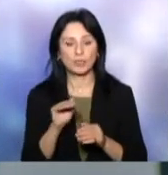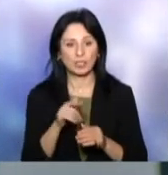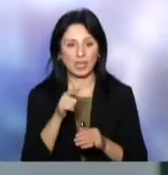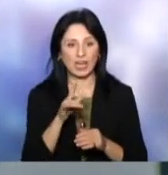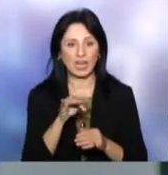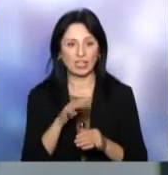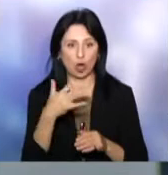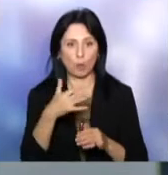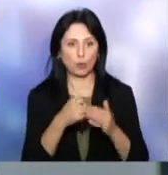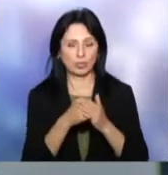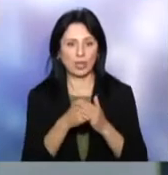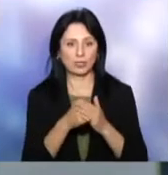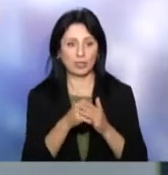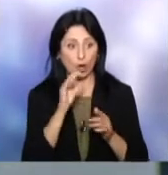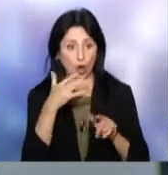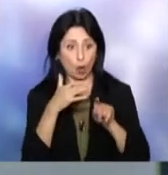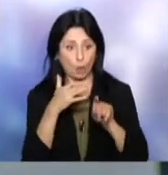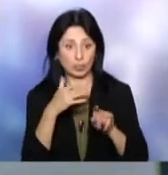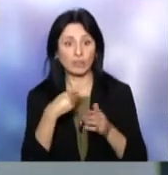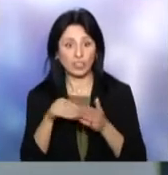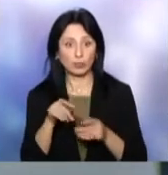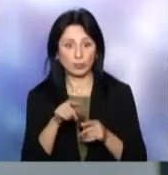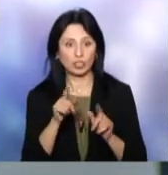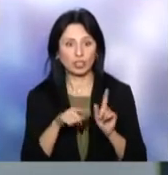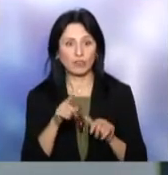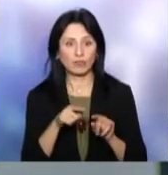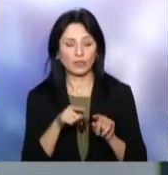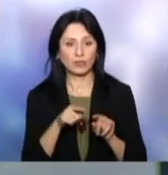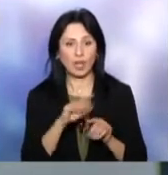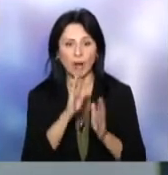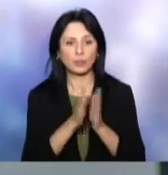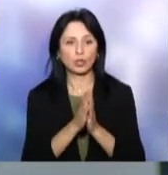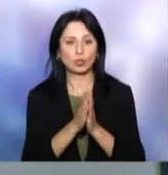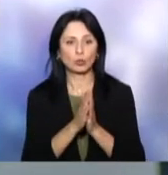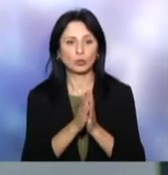არის 50. როდესაც ვყიდულობთ, ჩავთვალოთ, რომ ჩვენ